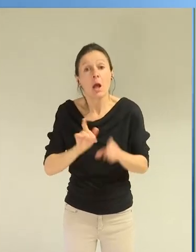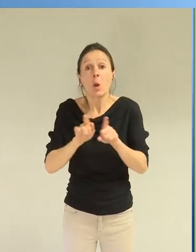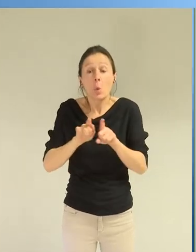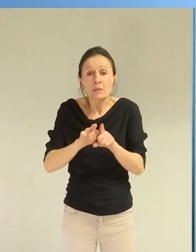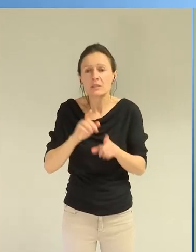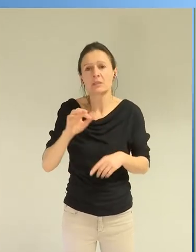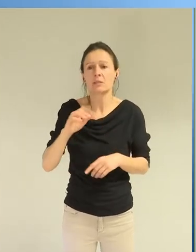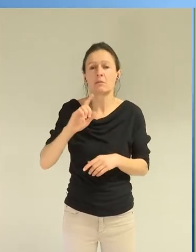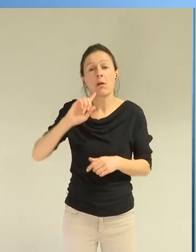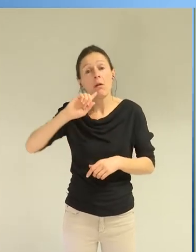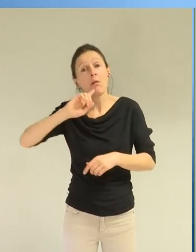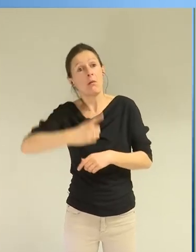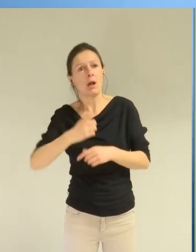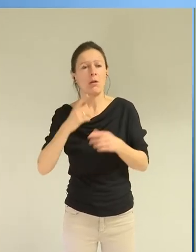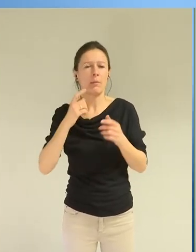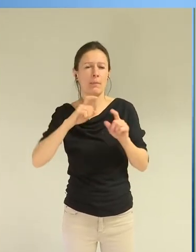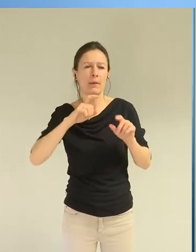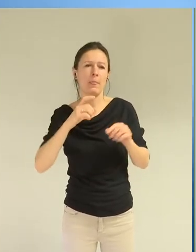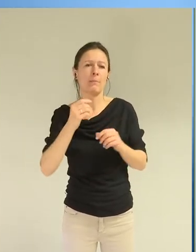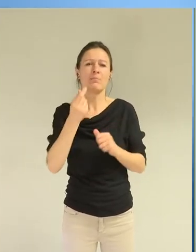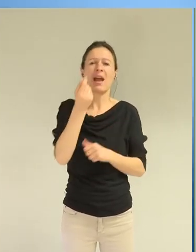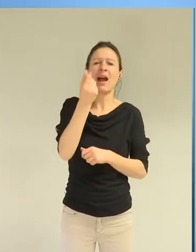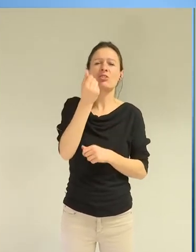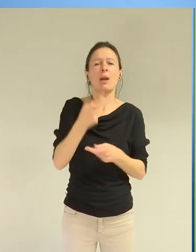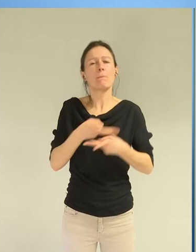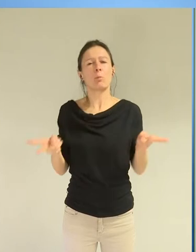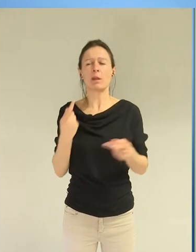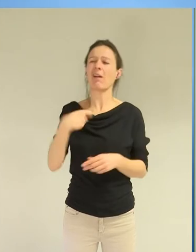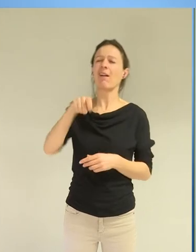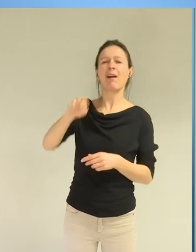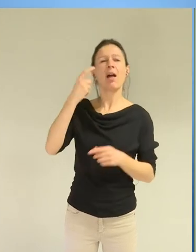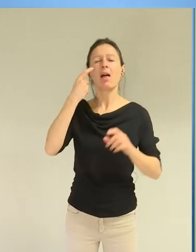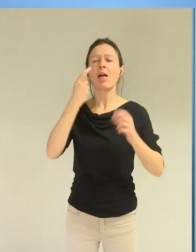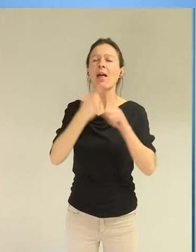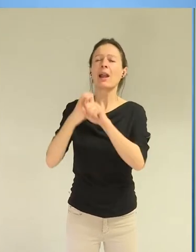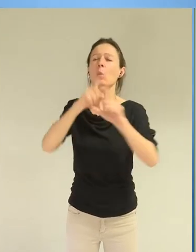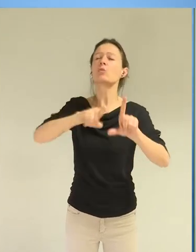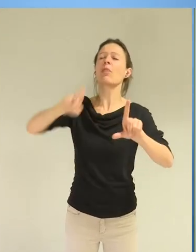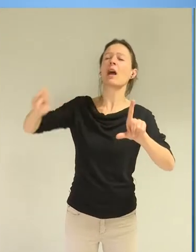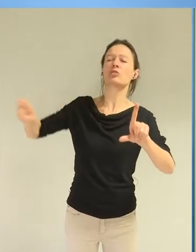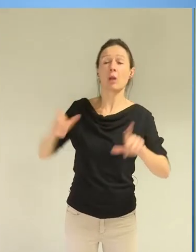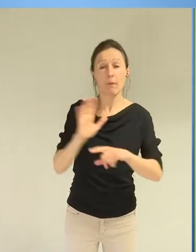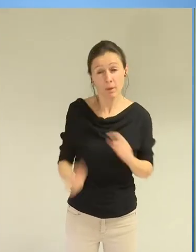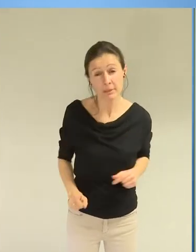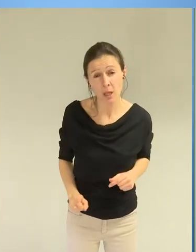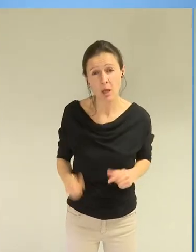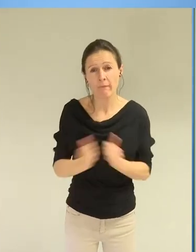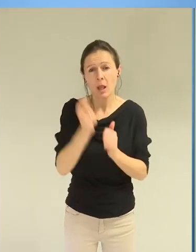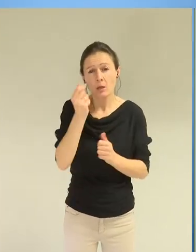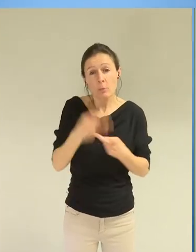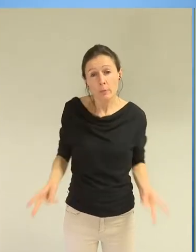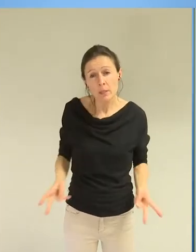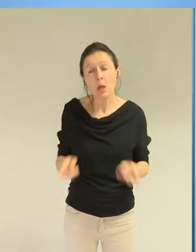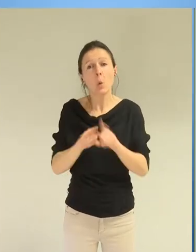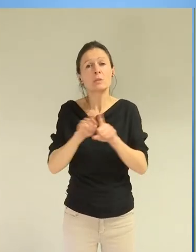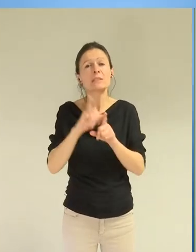sur son destin politique avec de l'argent public on ne crée pas la cellule demeter pour traquer les paysans qui ne sont pas dans